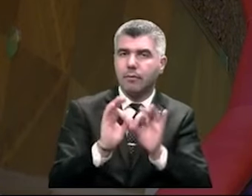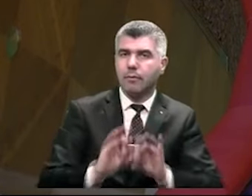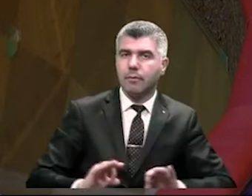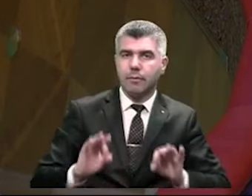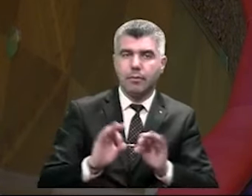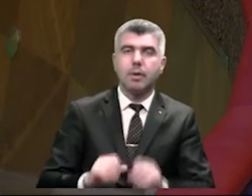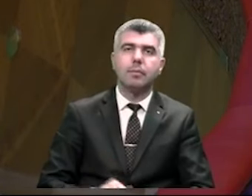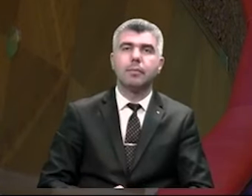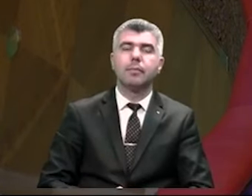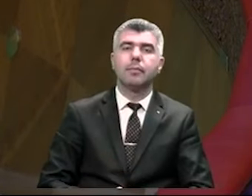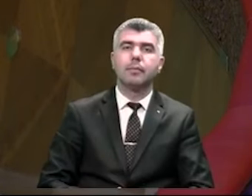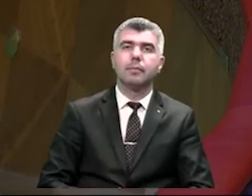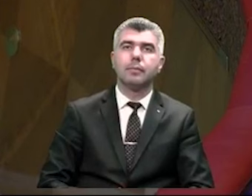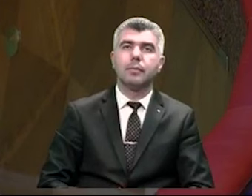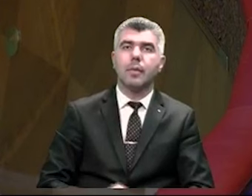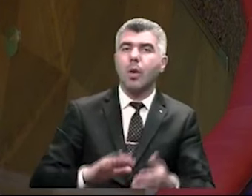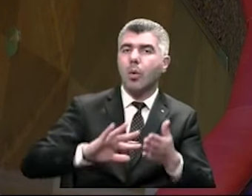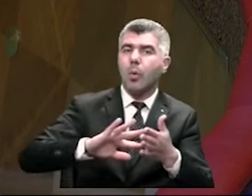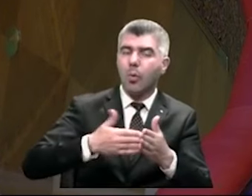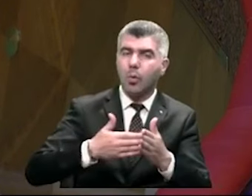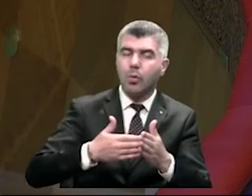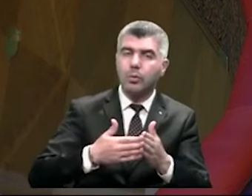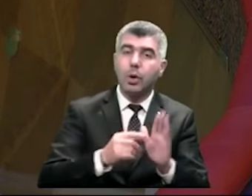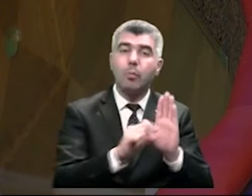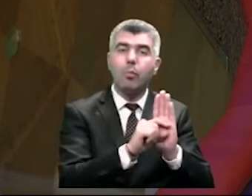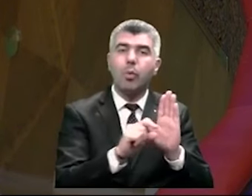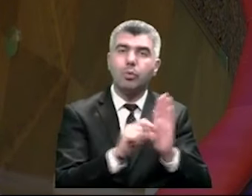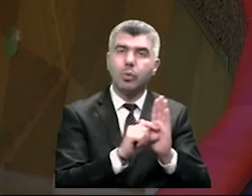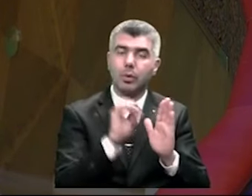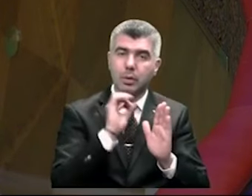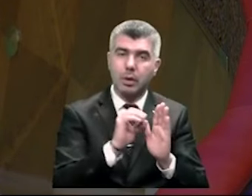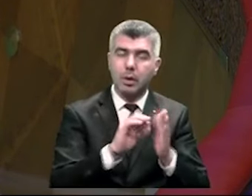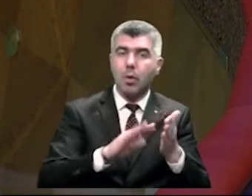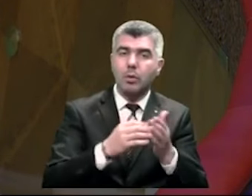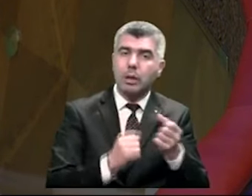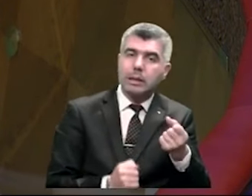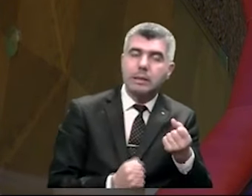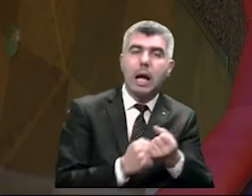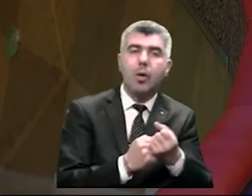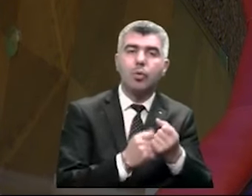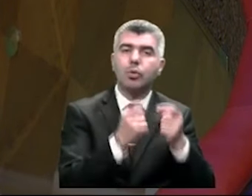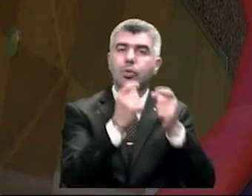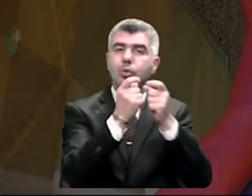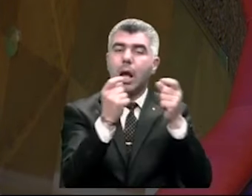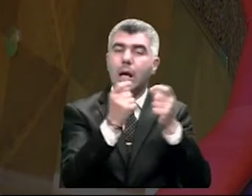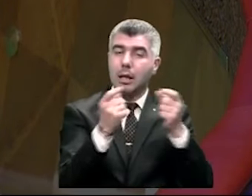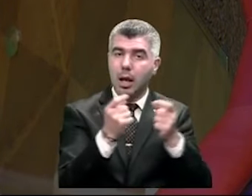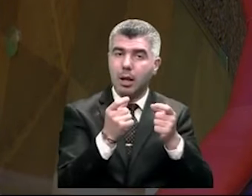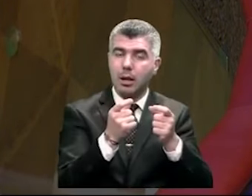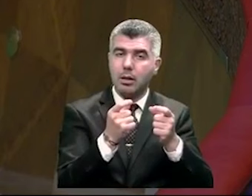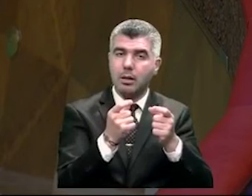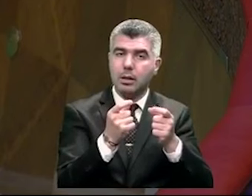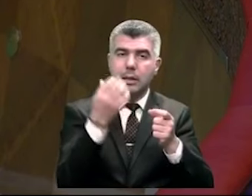كاع المواضيع اللي كلها مواضيع ت تصب باش تعاون الشركات ديالنا وتعاون